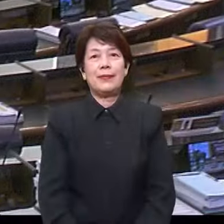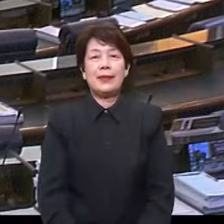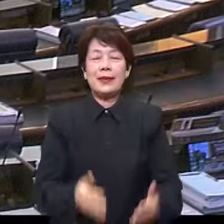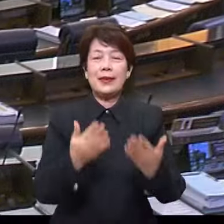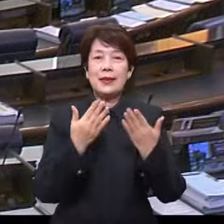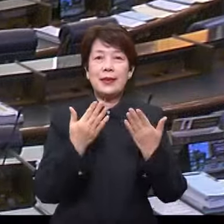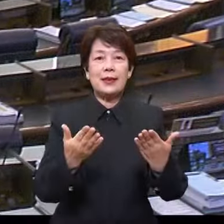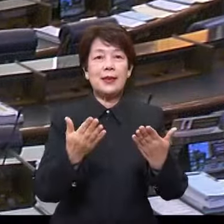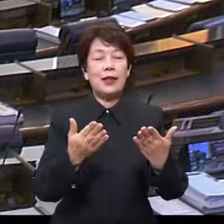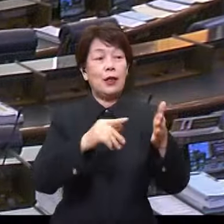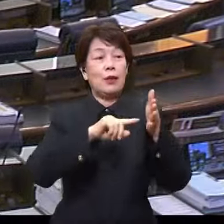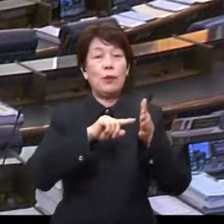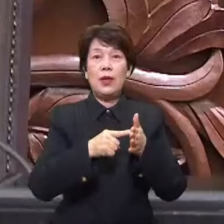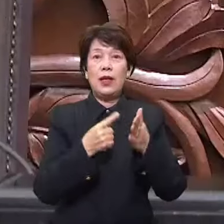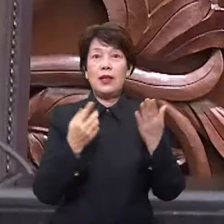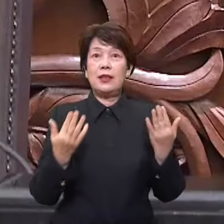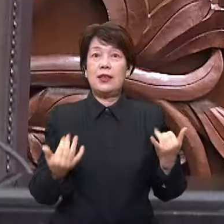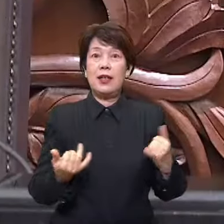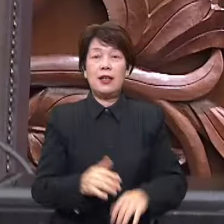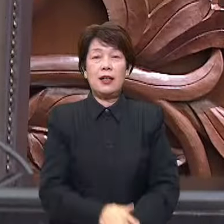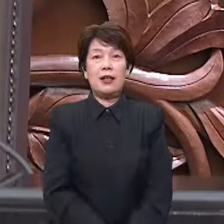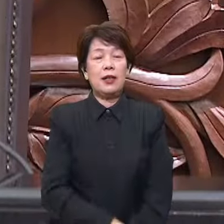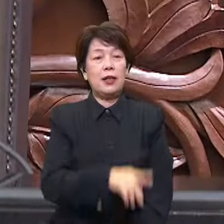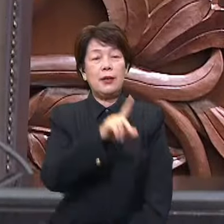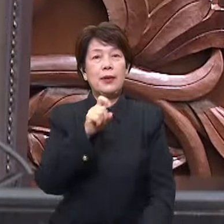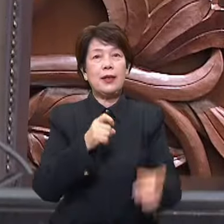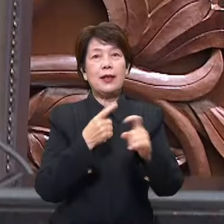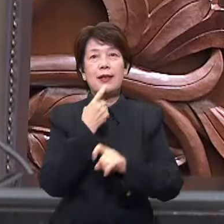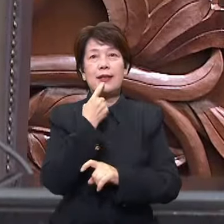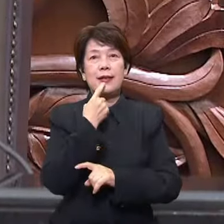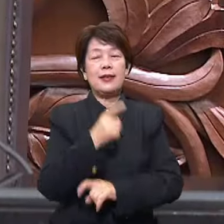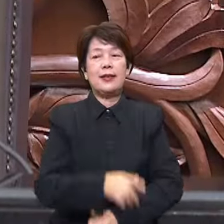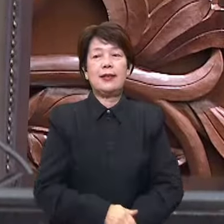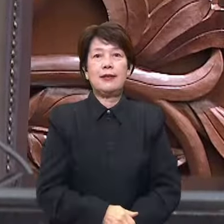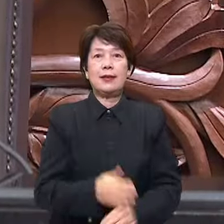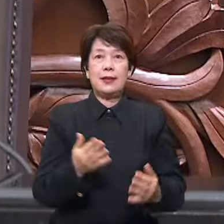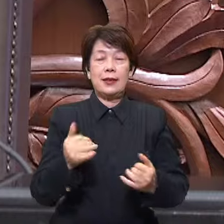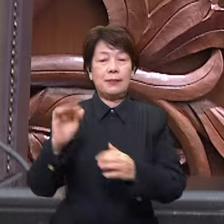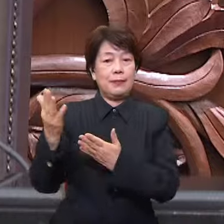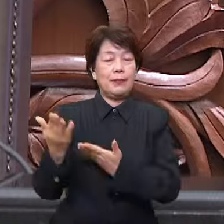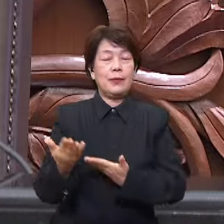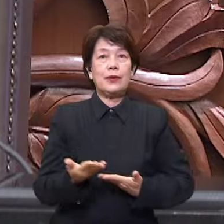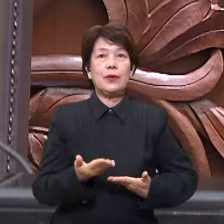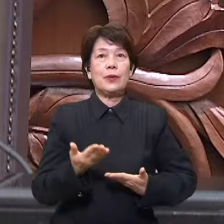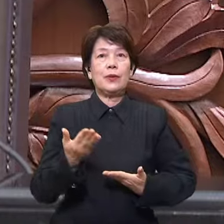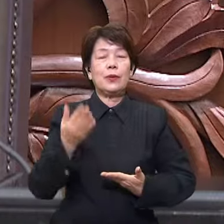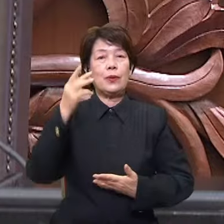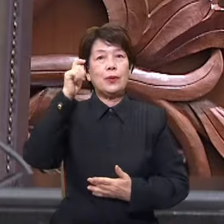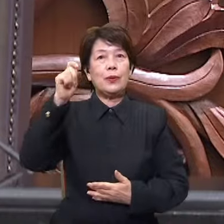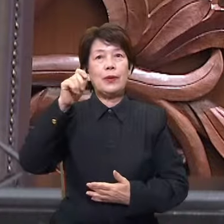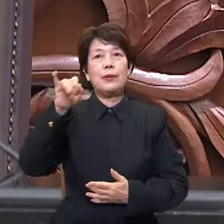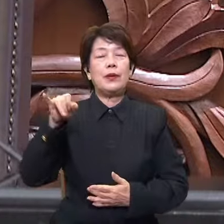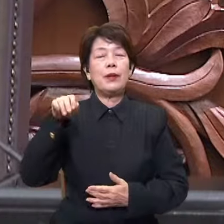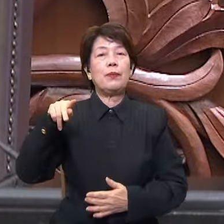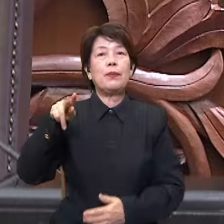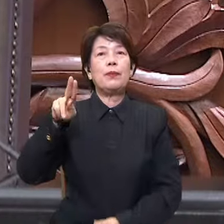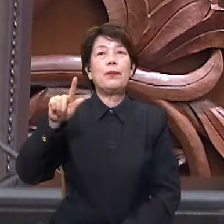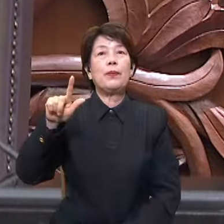Baik, bagi memulakan pertanyaan bagi jawab di saat ini, saya jemput Tuan Chuhaizan bin Kayat Pulai.